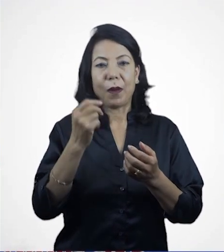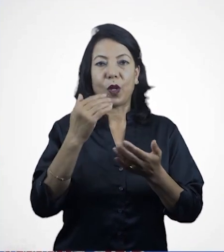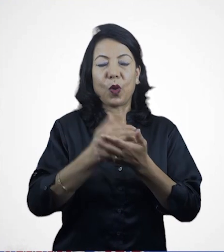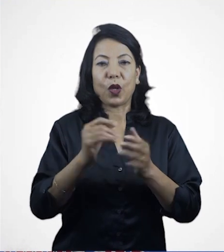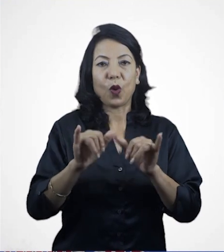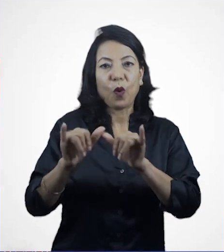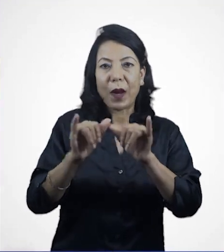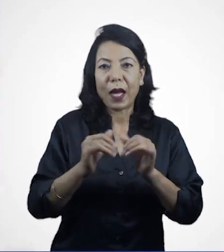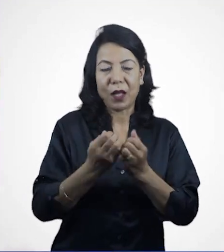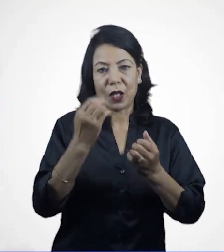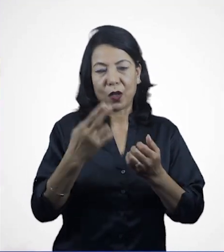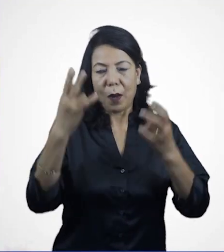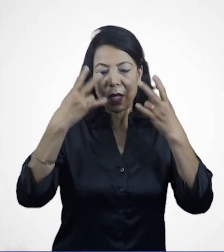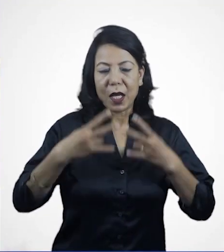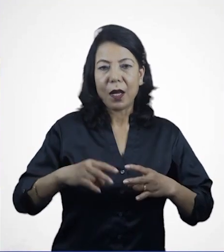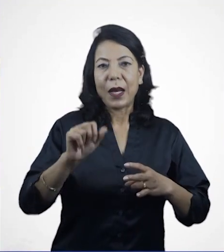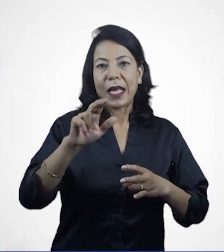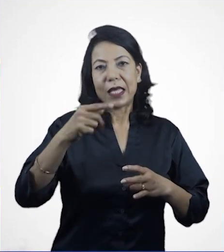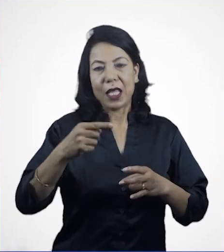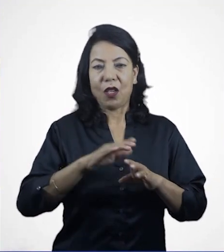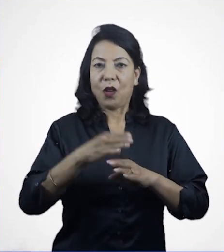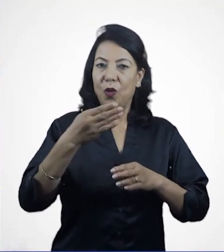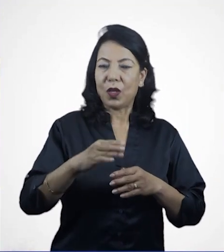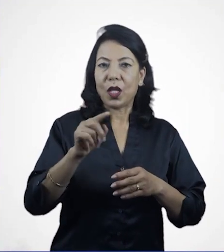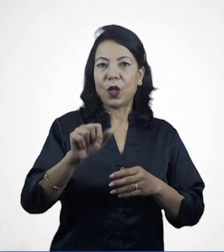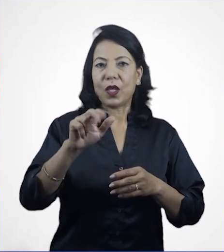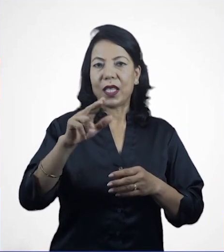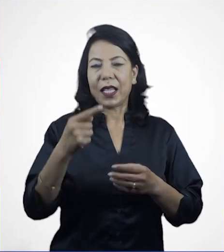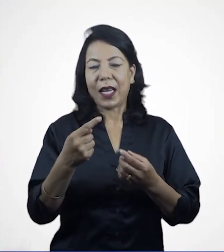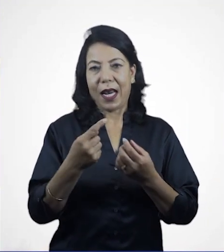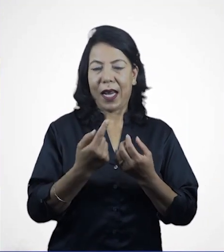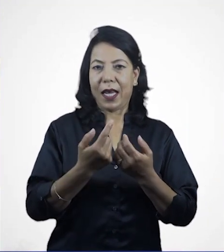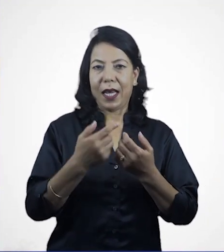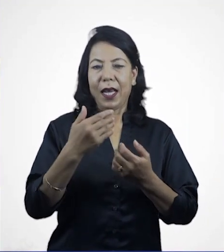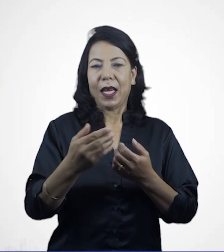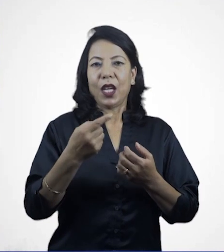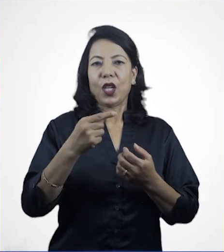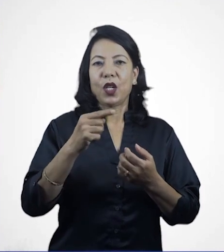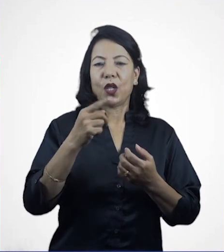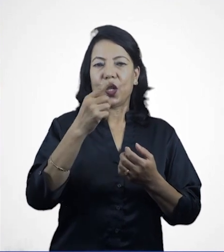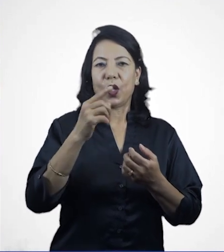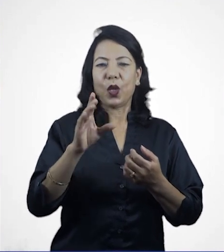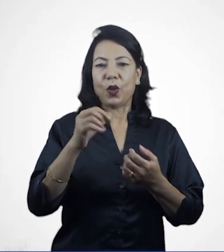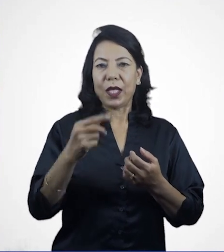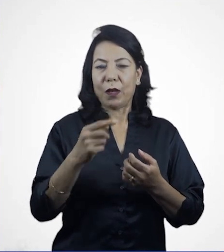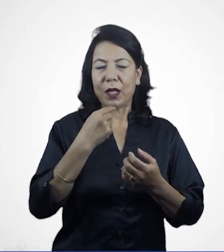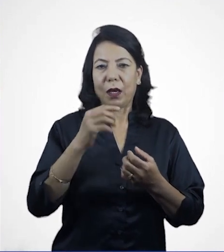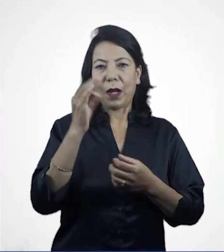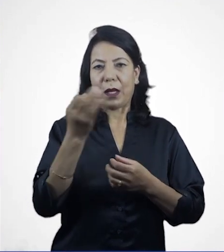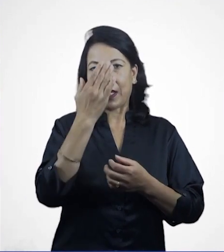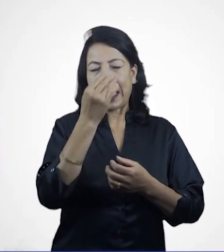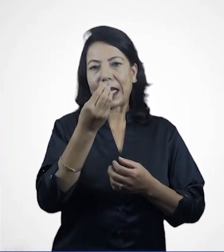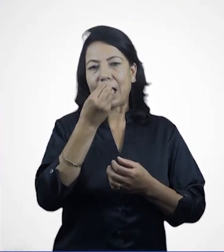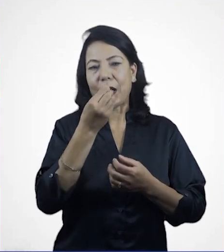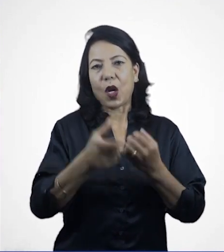अब आम रोग सरीर में जीन अरून, जीन लाई चाहें, मुटेशन बन चाहें, बिविन बातावरी ने कारण ले खान